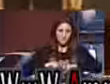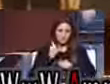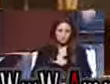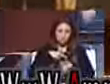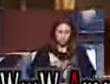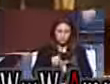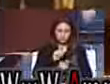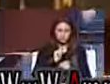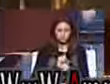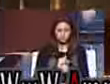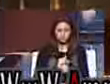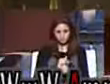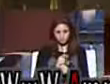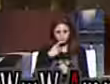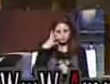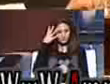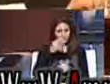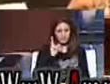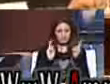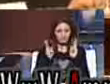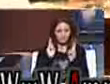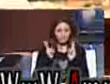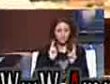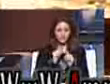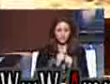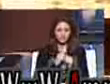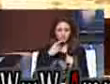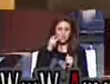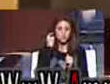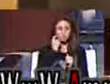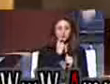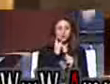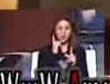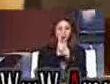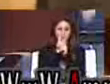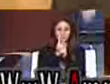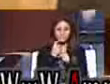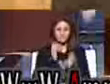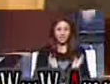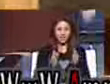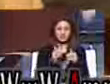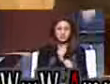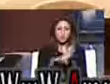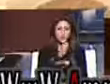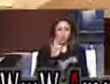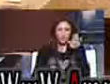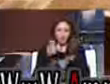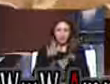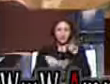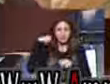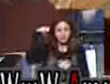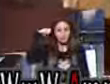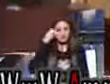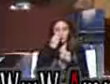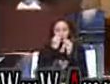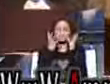الله. وعلى هامش التكريم كان لنا لقاءات مع رئيس الوزراء ورئيس حزب الحرية والعدالة ووزير البيئة